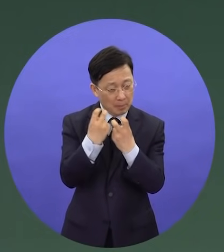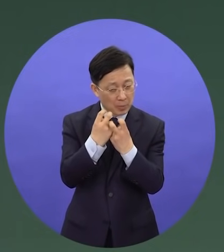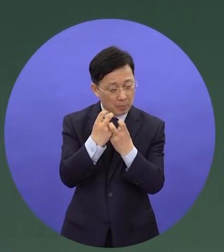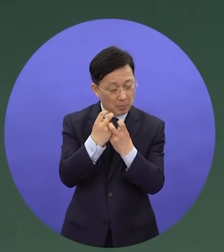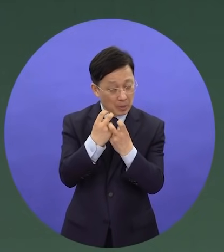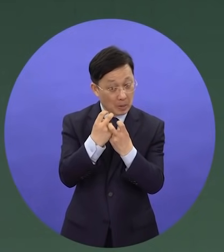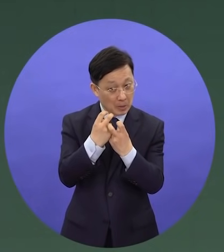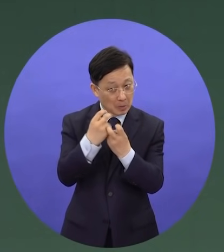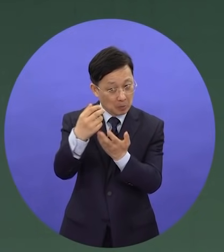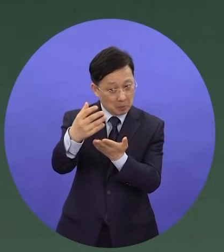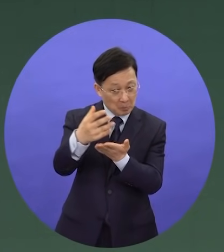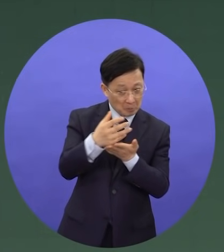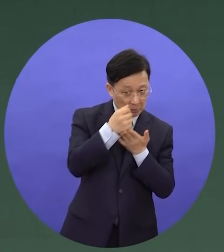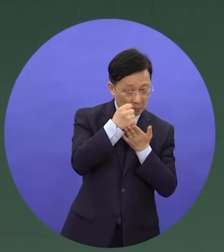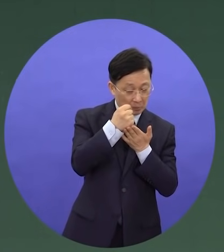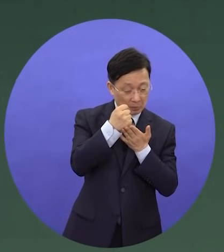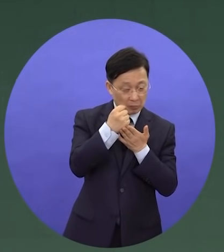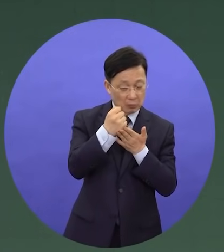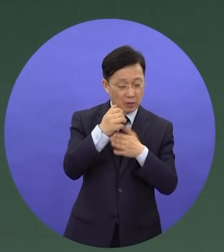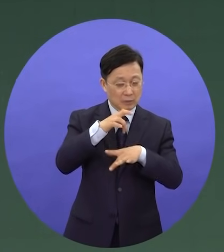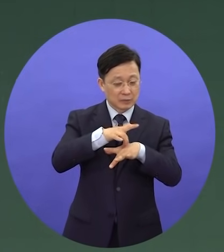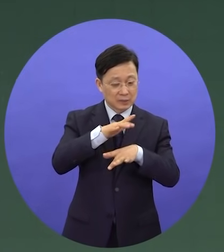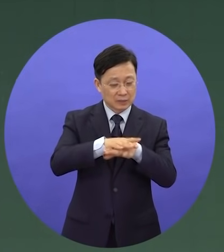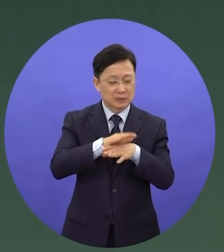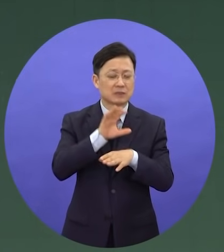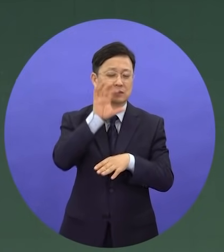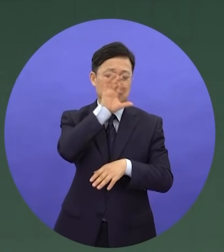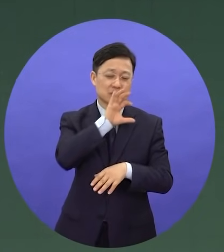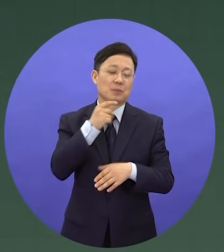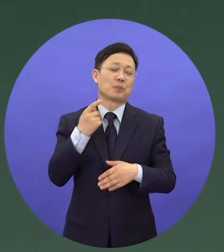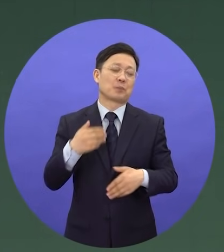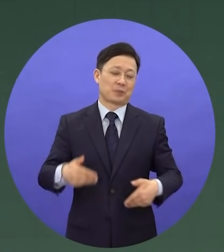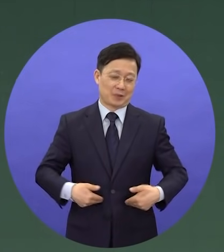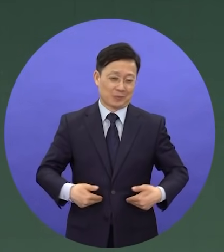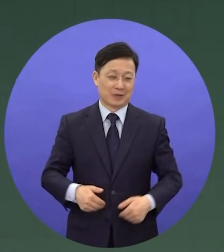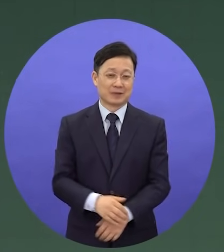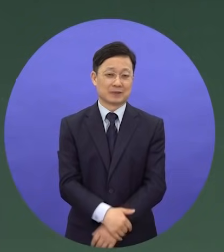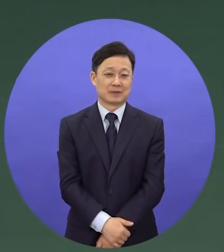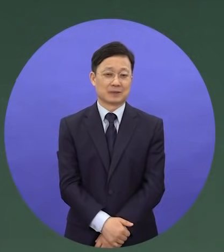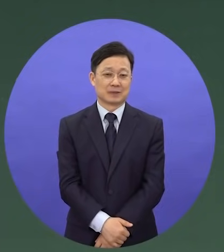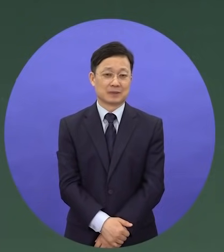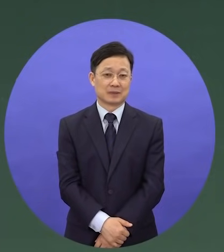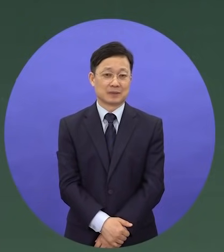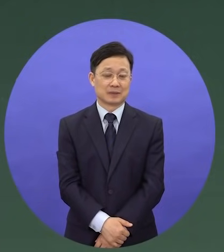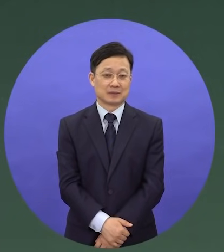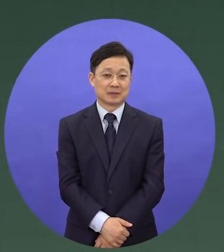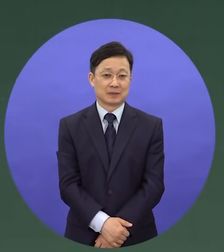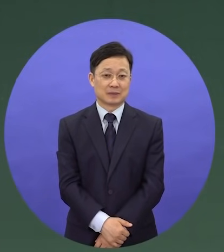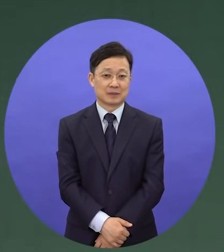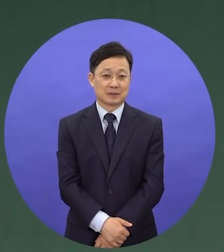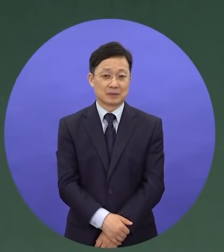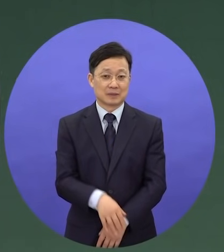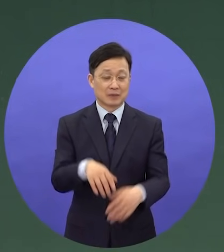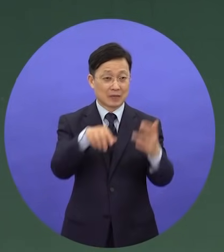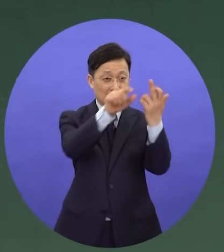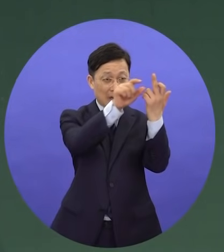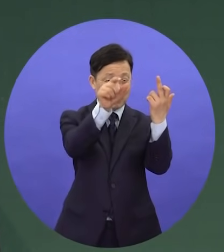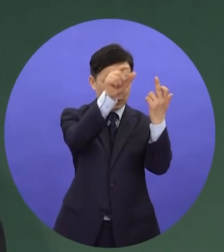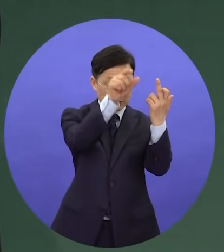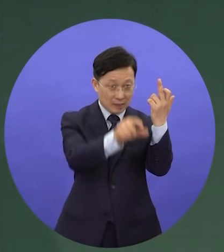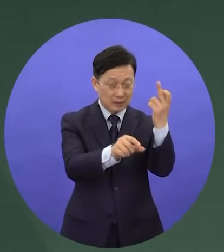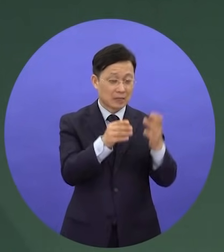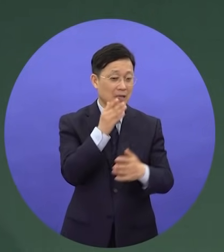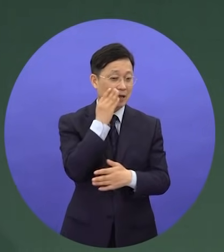from now. 이런 경험이 있어야 됩니다. That you have to experience this. 마가다락방으로 내려올 때 감람산에서 뭐 응답을 싹 다 받아가 온 건 아닙니다.